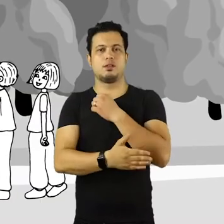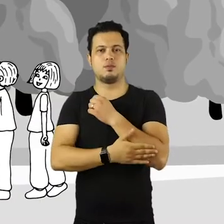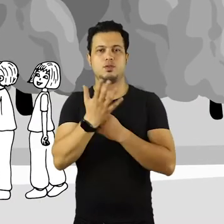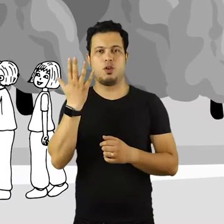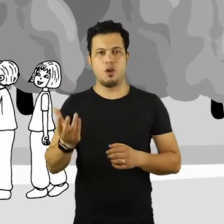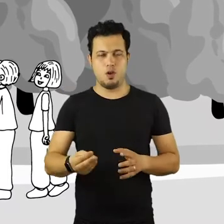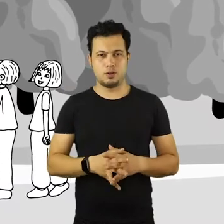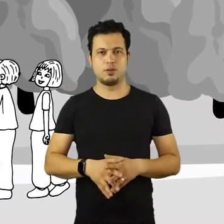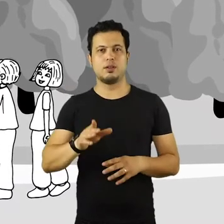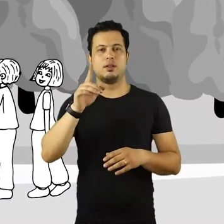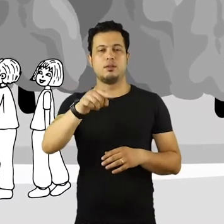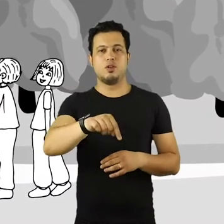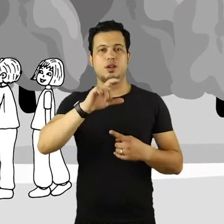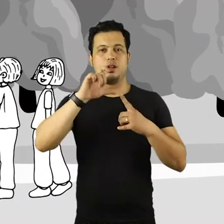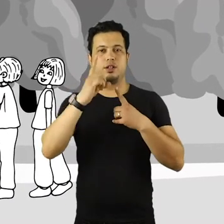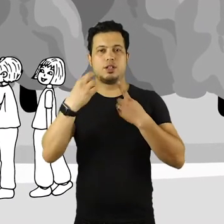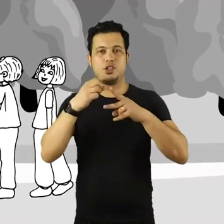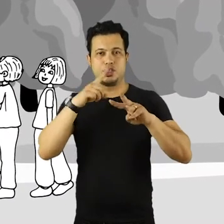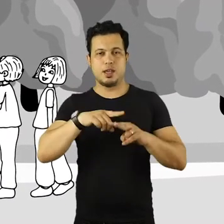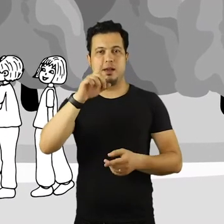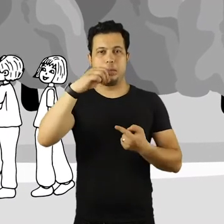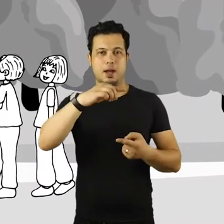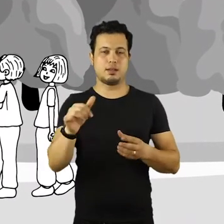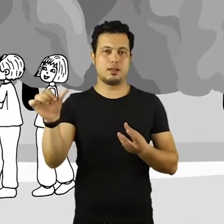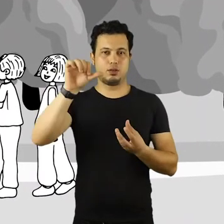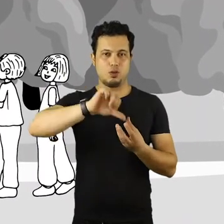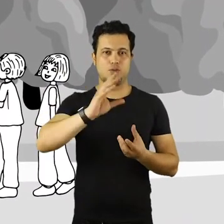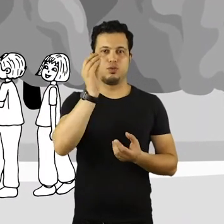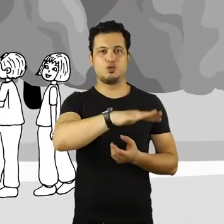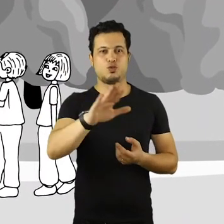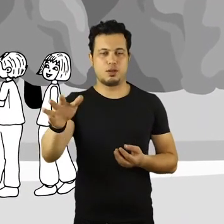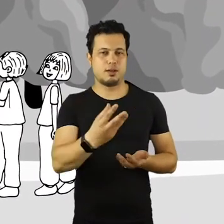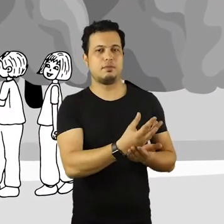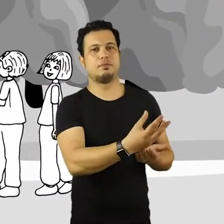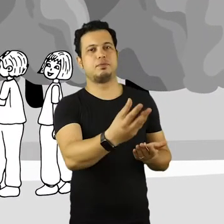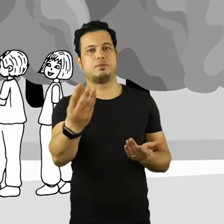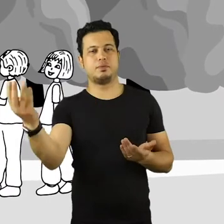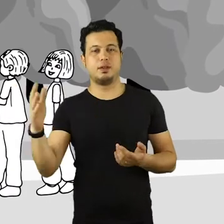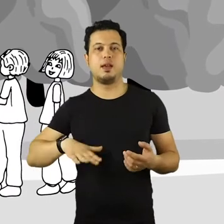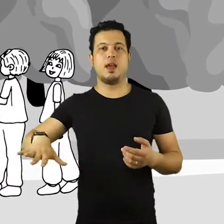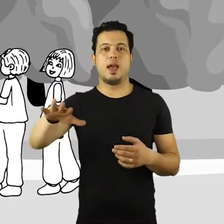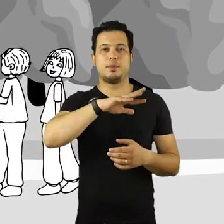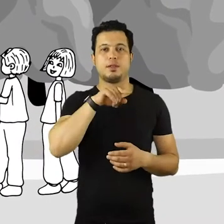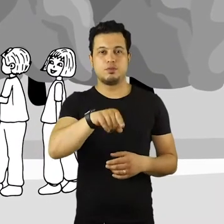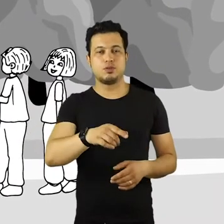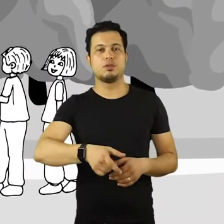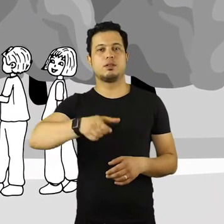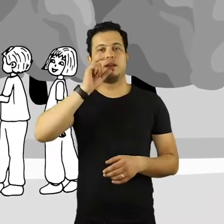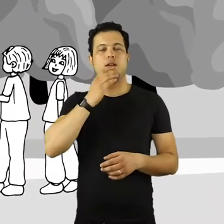etti. Şırayı bardaklara doldurup çocuklara verdiler. Çocukların hepsi üzüm